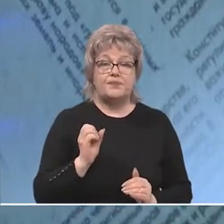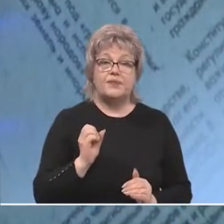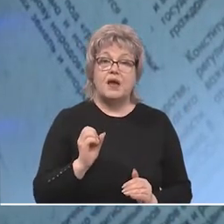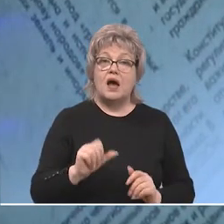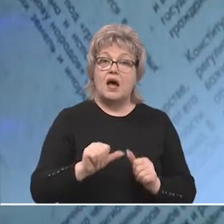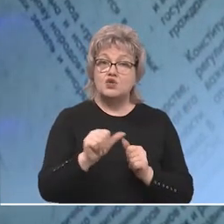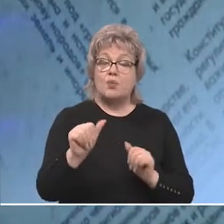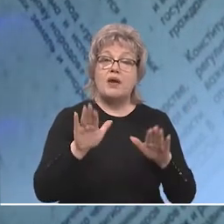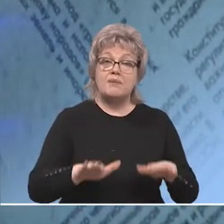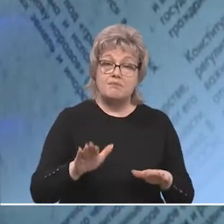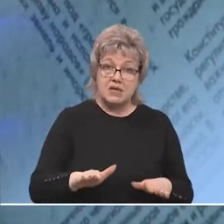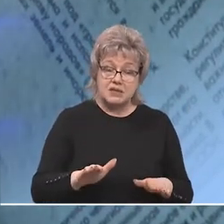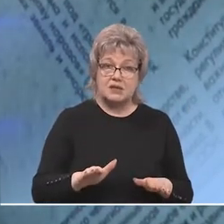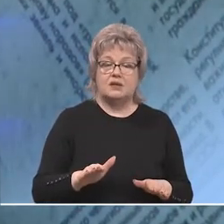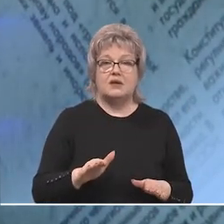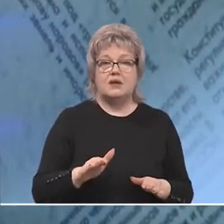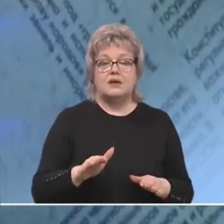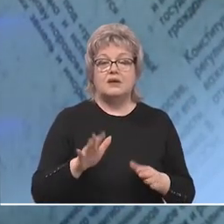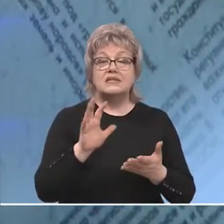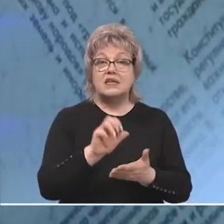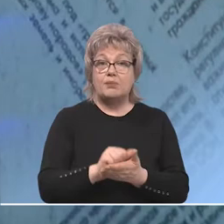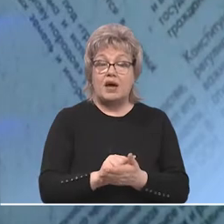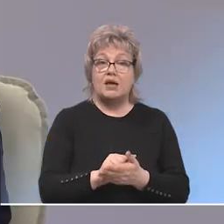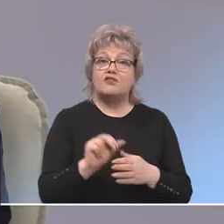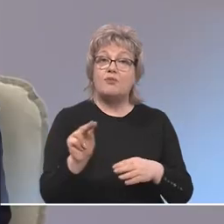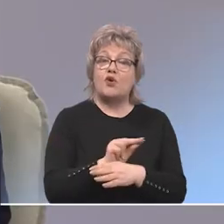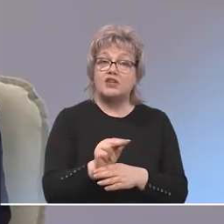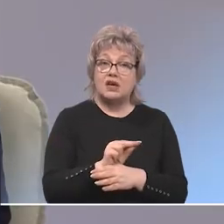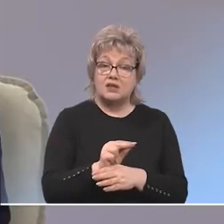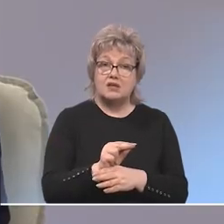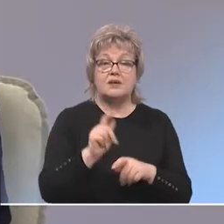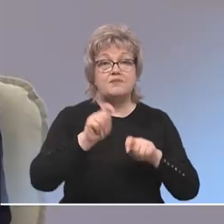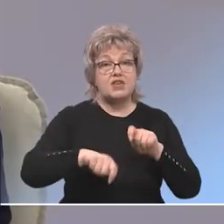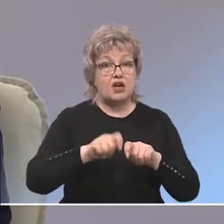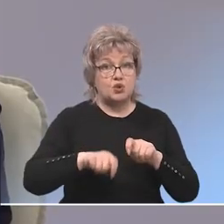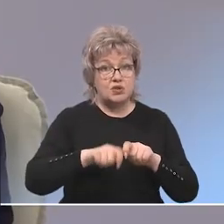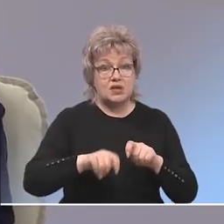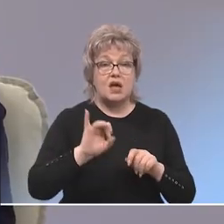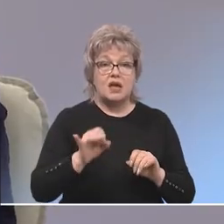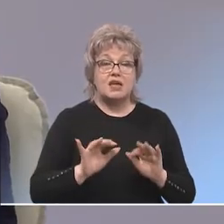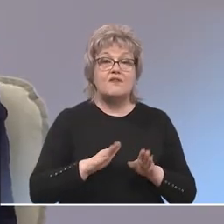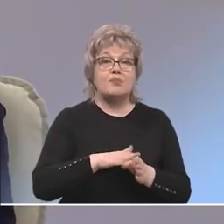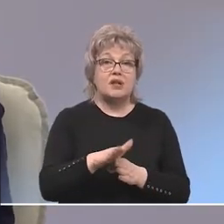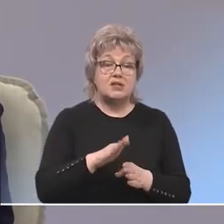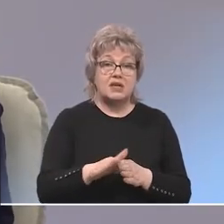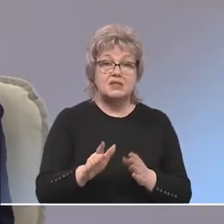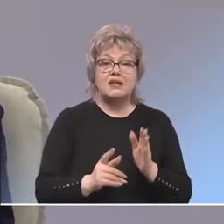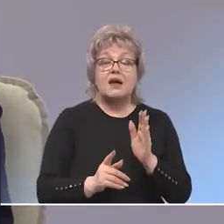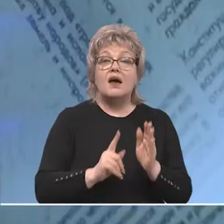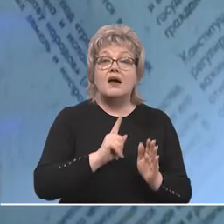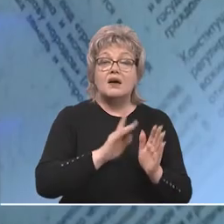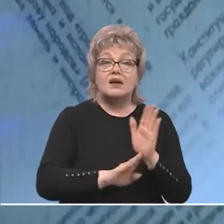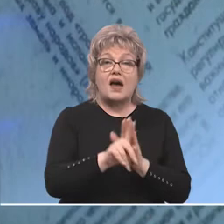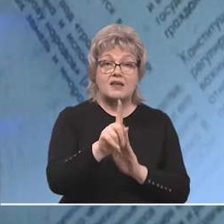место специфической профилактики занимает туберкулинная диагностика, и проводится она в целях раннего